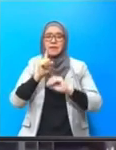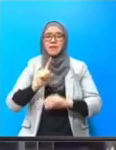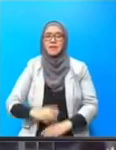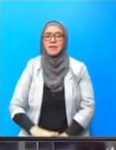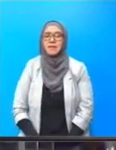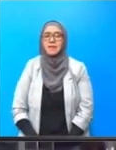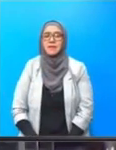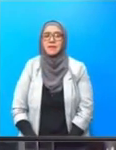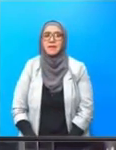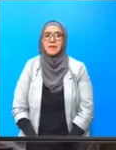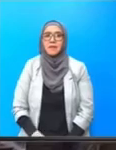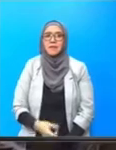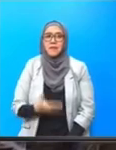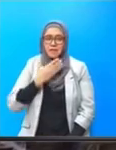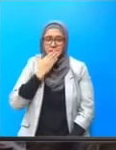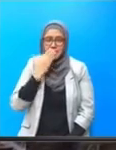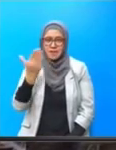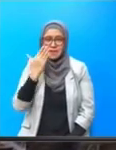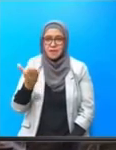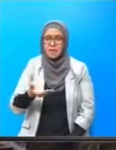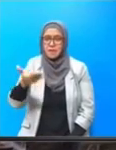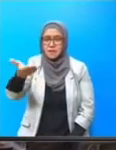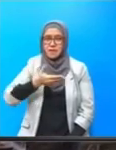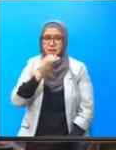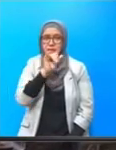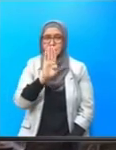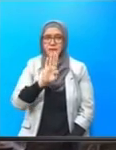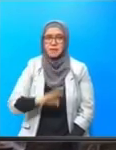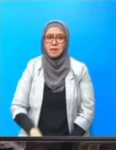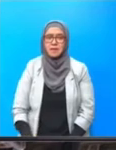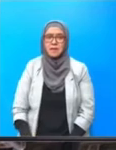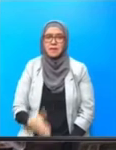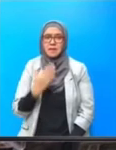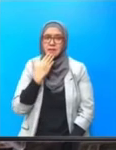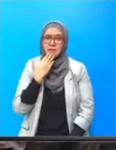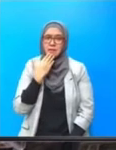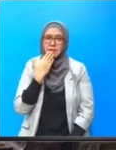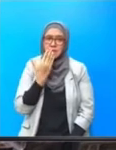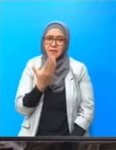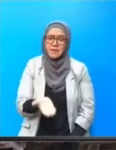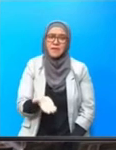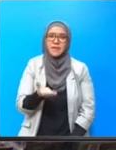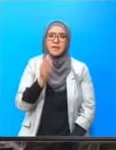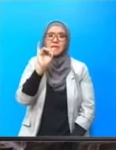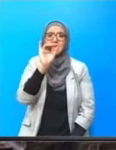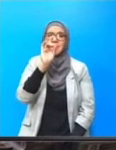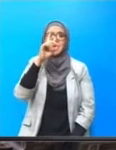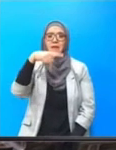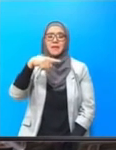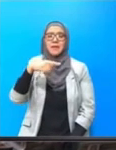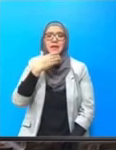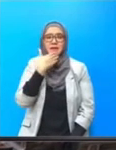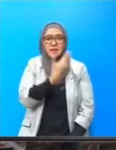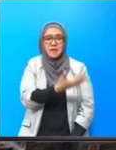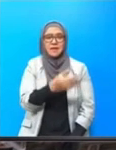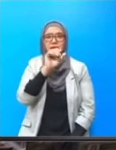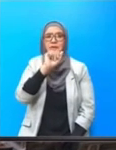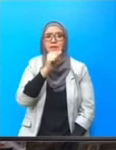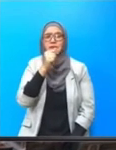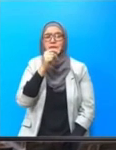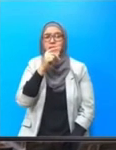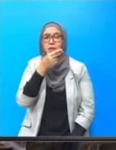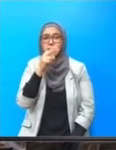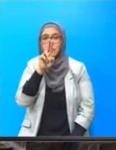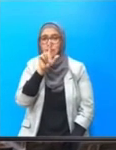Yang Berhormat. Terima kasih Tuan Mertua. Terima kasih Yang Berhormat Lalu Rajang.